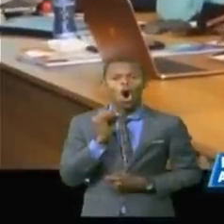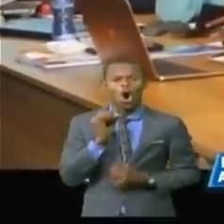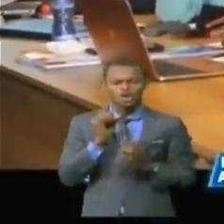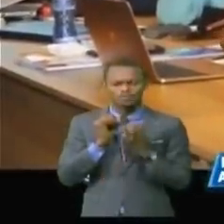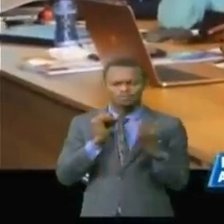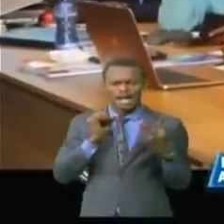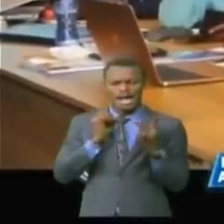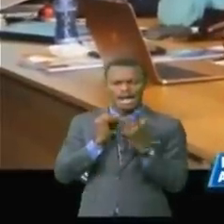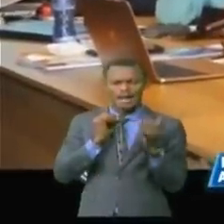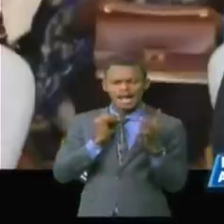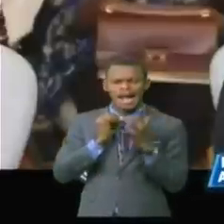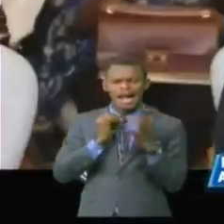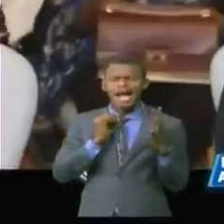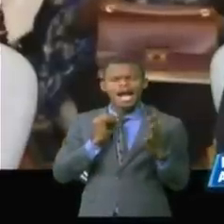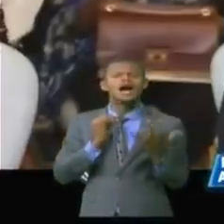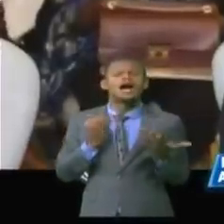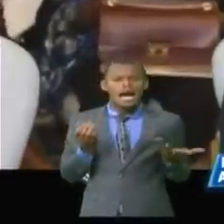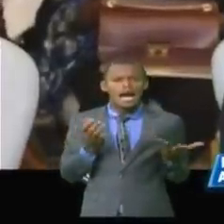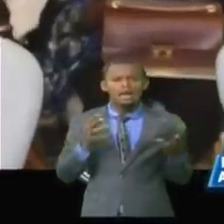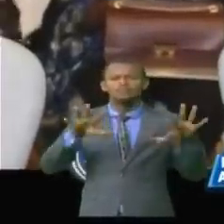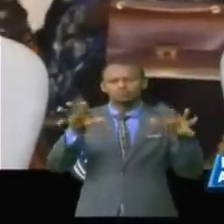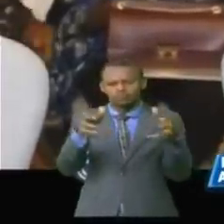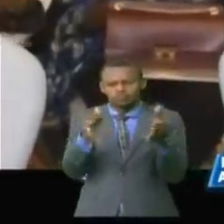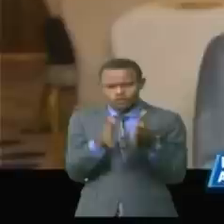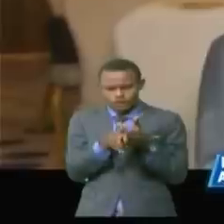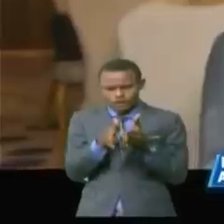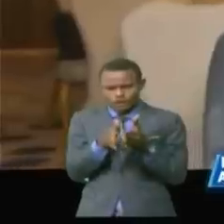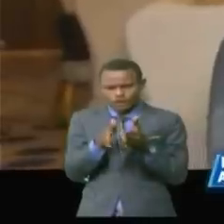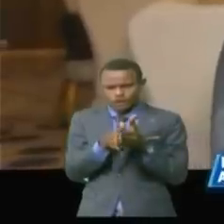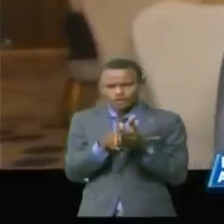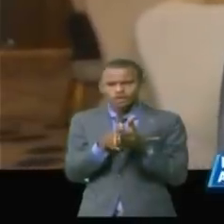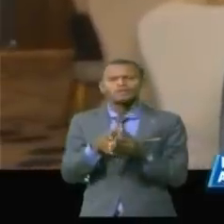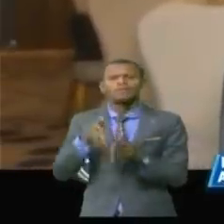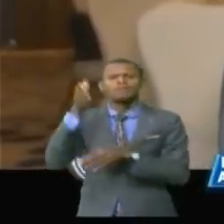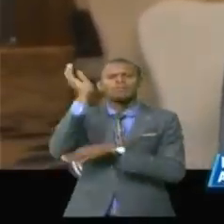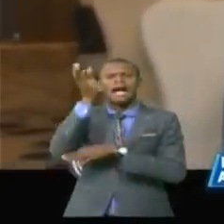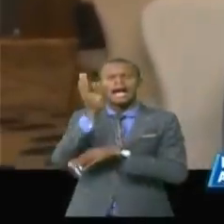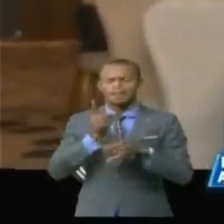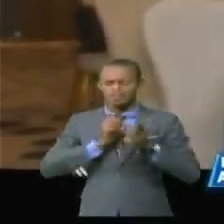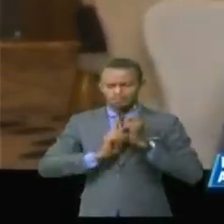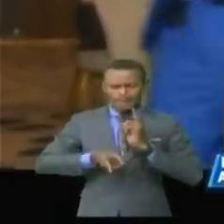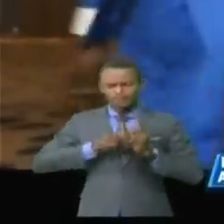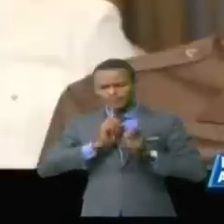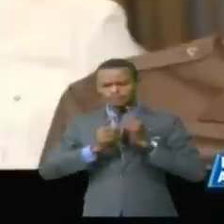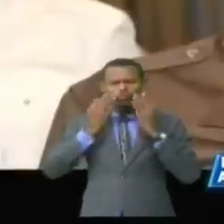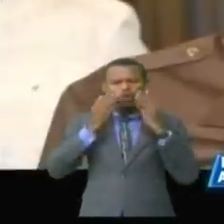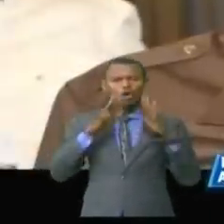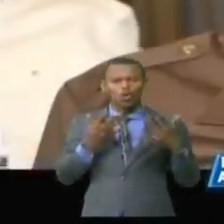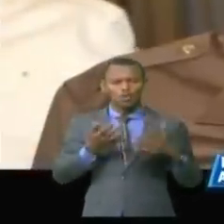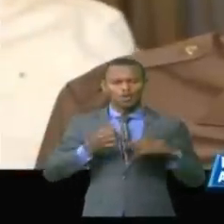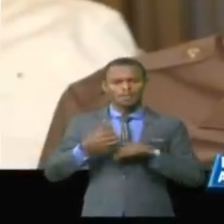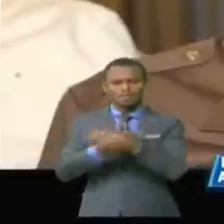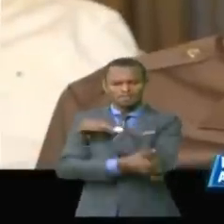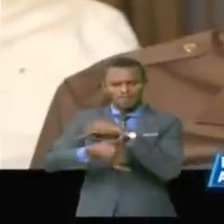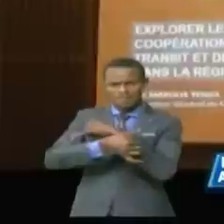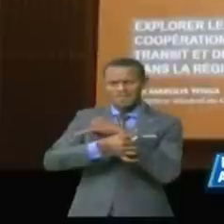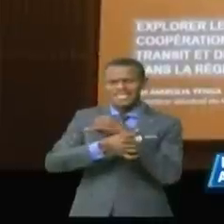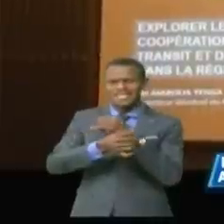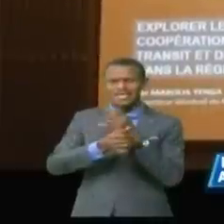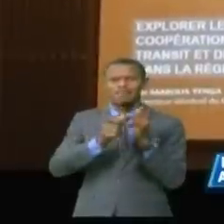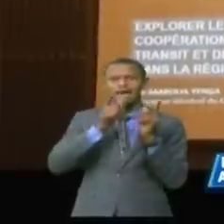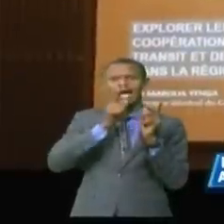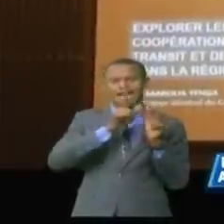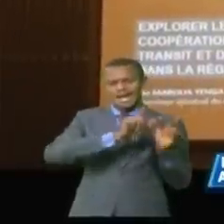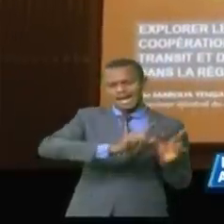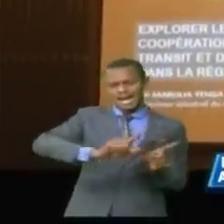par exemple à la session 3 évalué les activités au sein de la CIRGEL ainsi que l'exploitation artisanale de l'or.